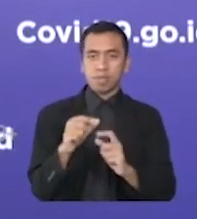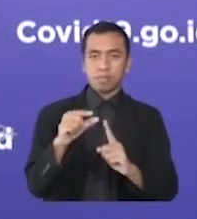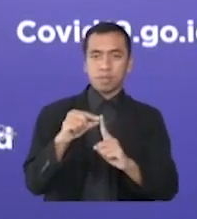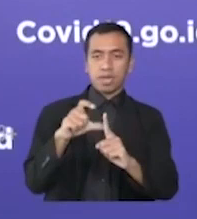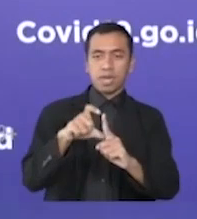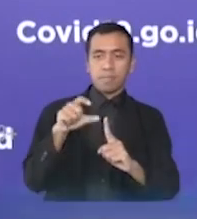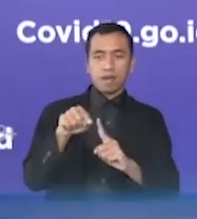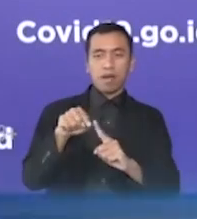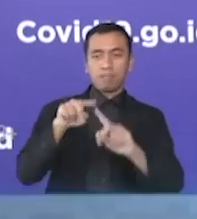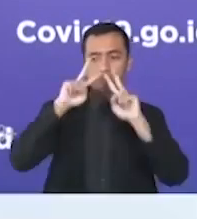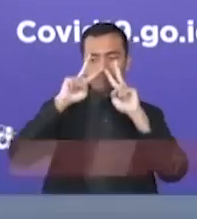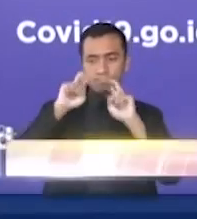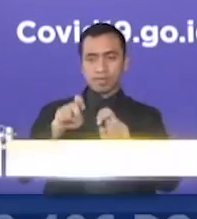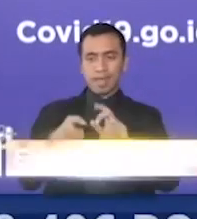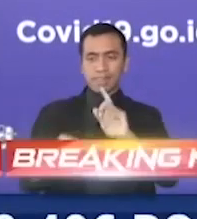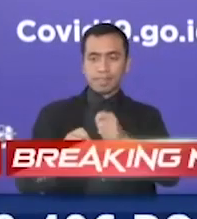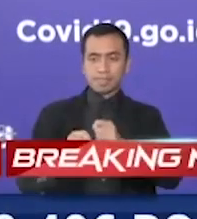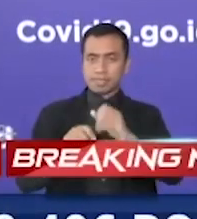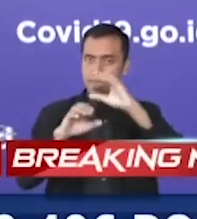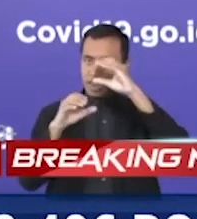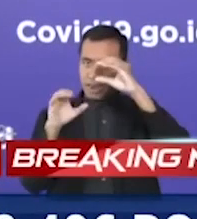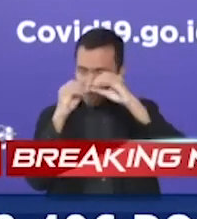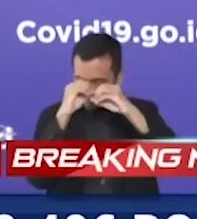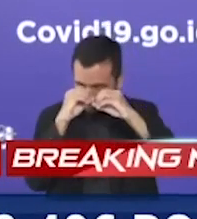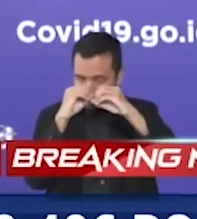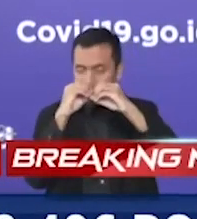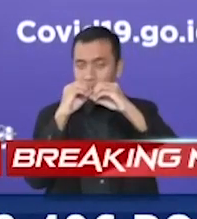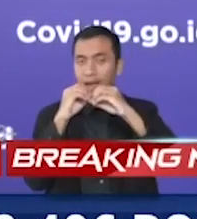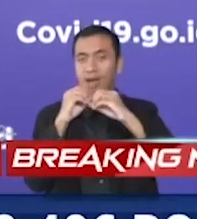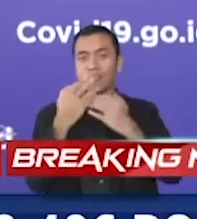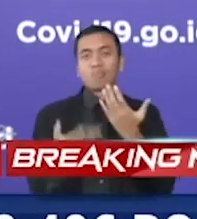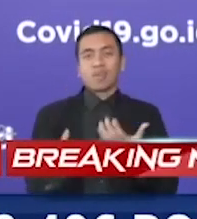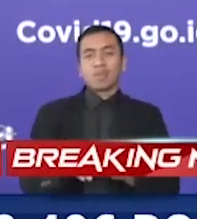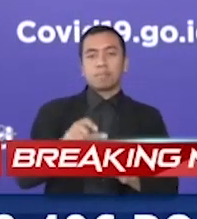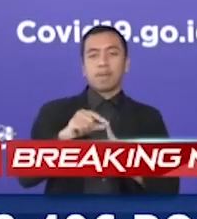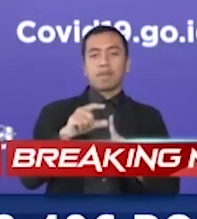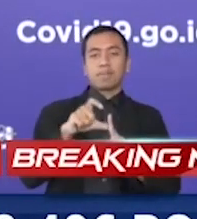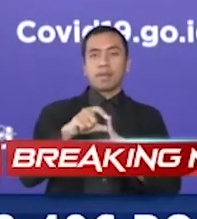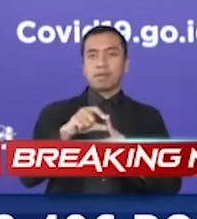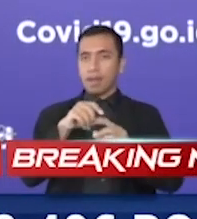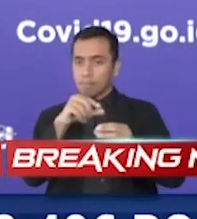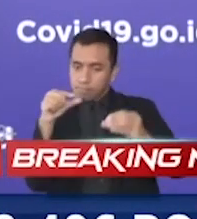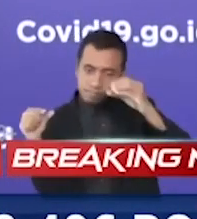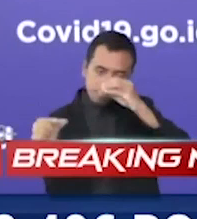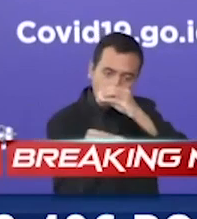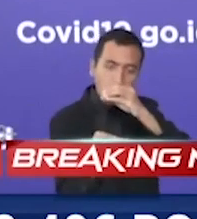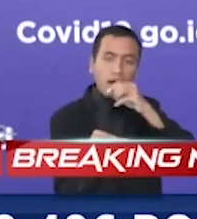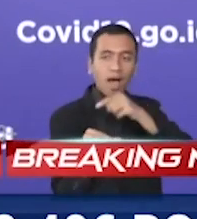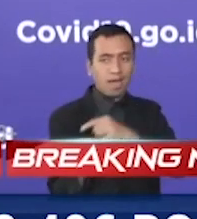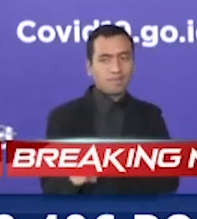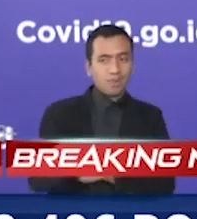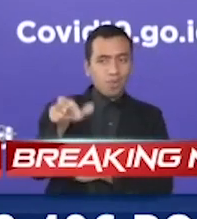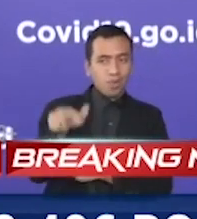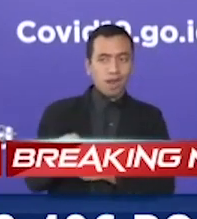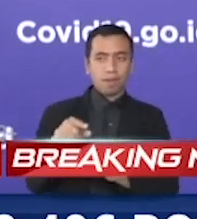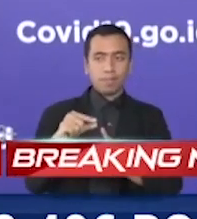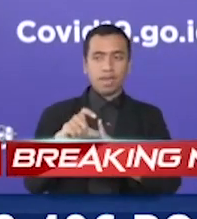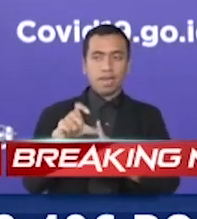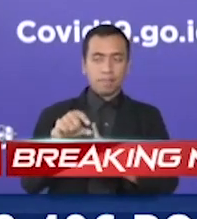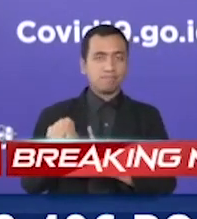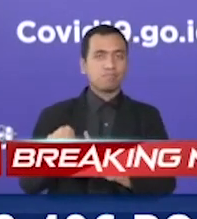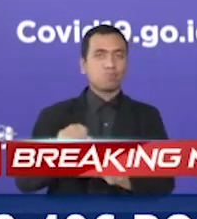memastikan pada kelompok pasien dalam pengawasan sehingga kita bisa memastikan Apakah ini memang betul